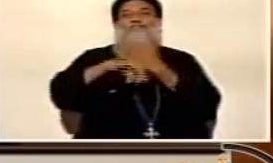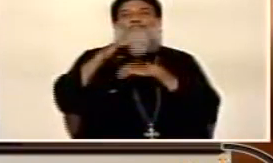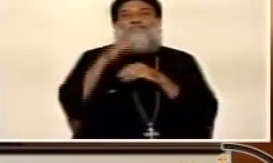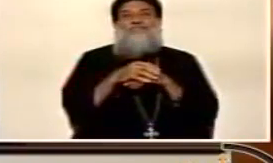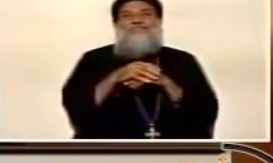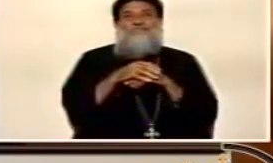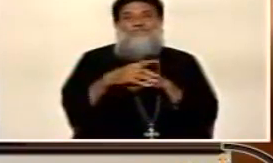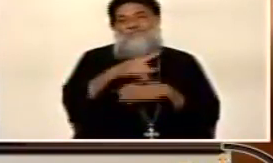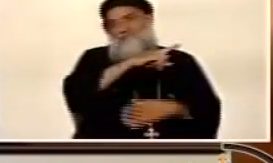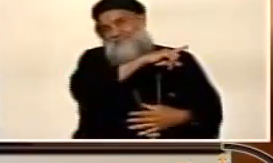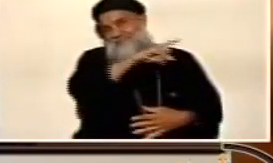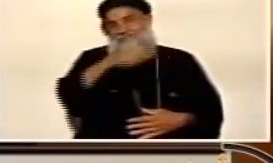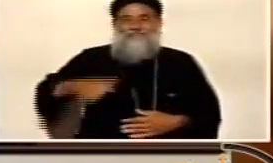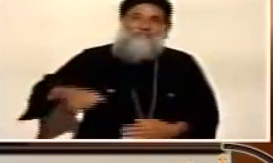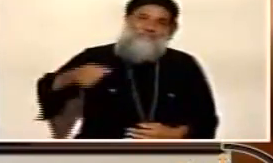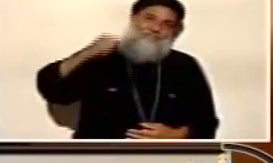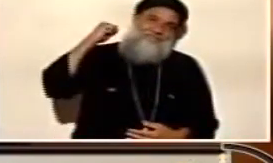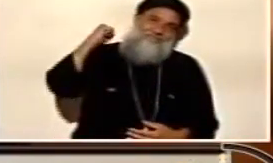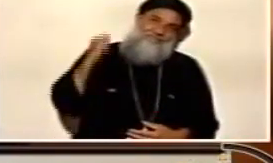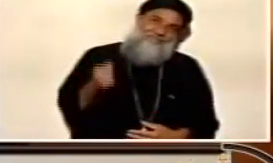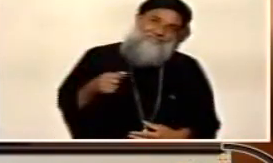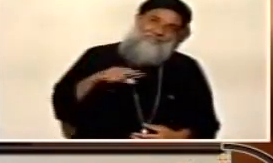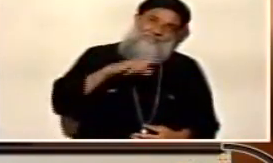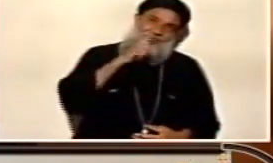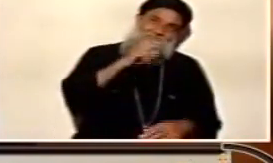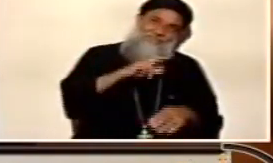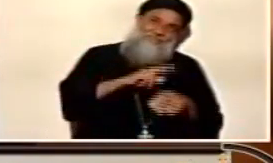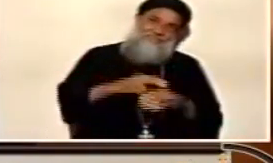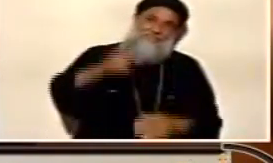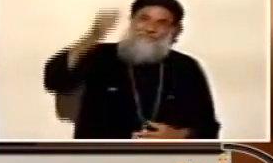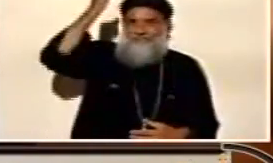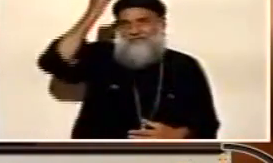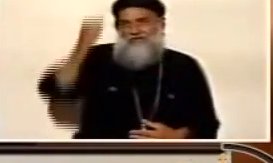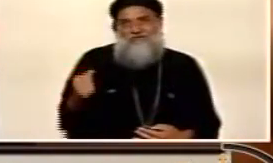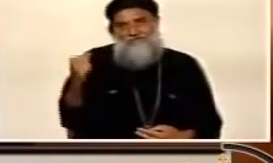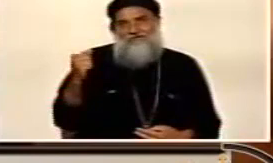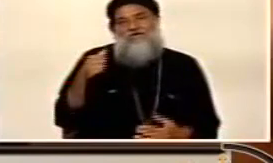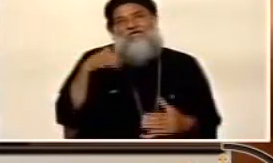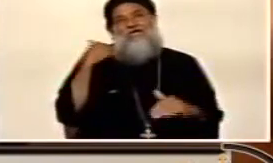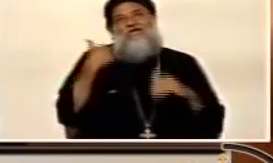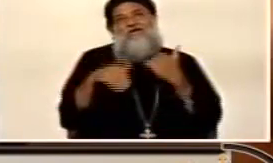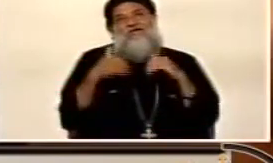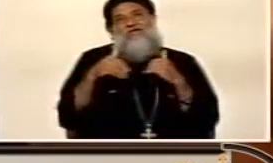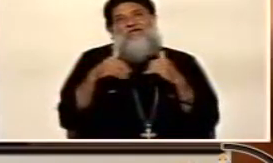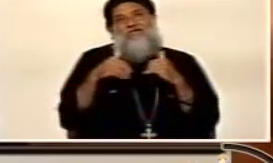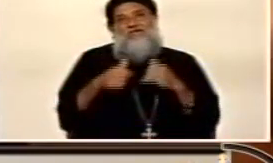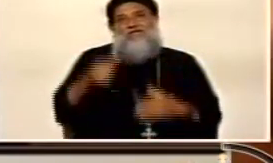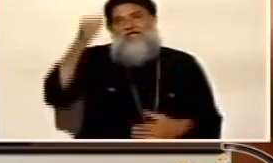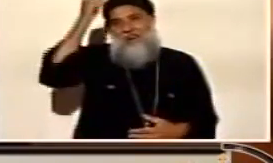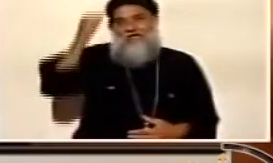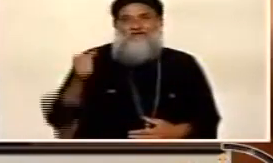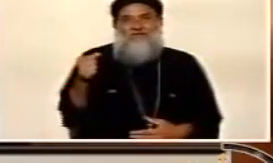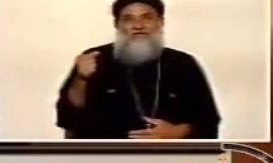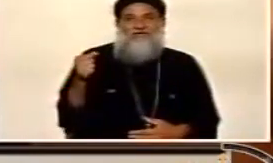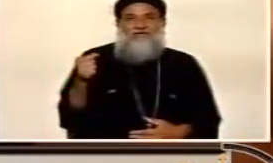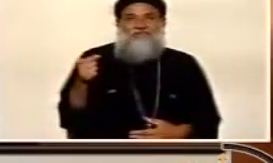لا تحملوا كيسا ولا مزودا ولا عصا للطريق. العصا لها